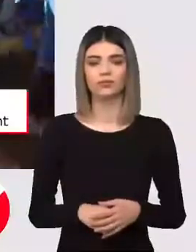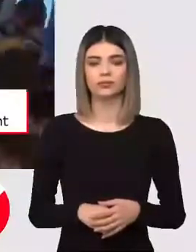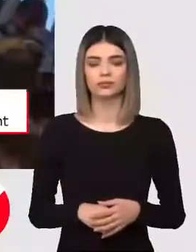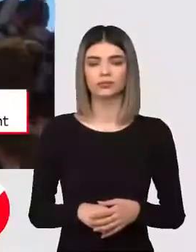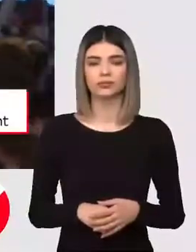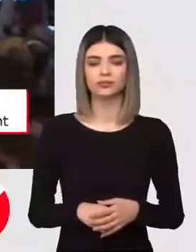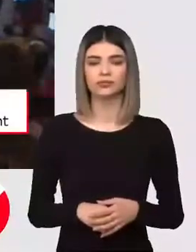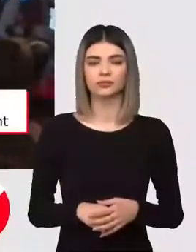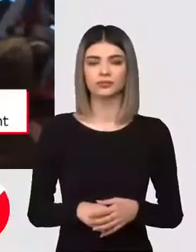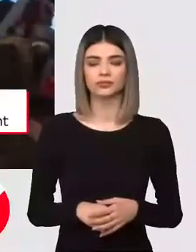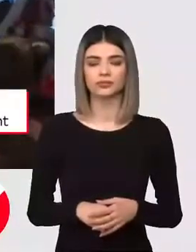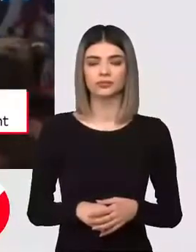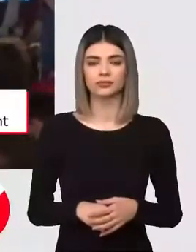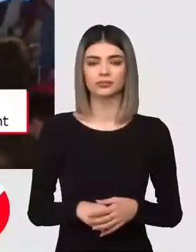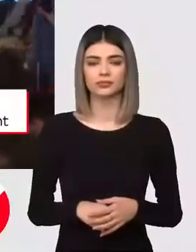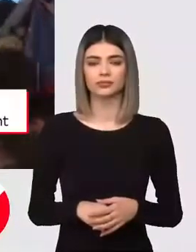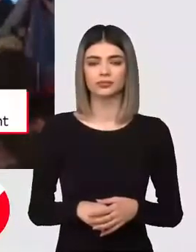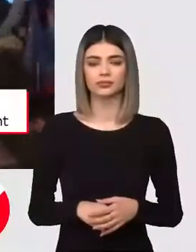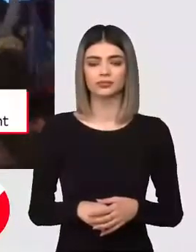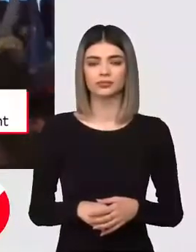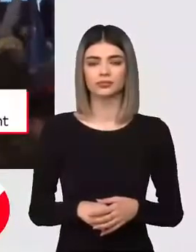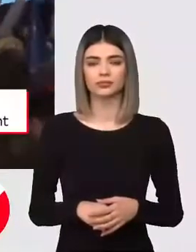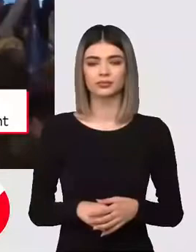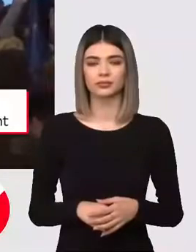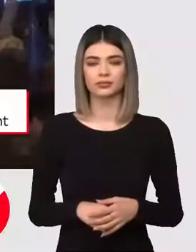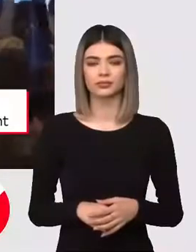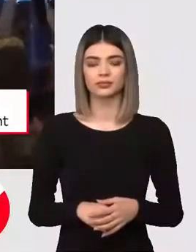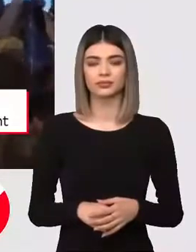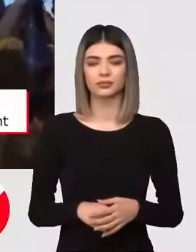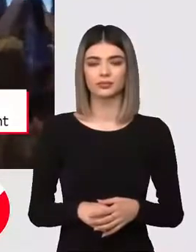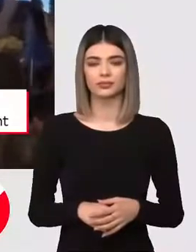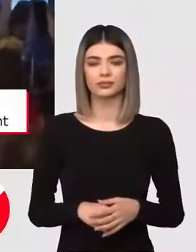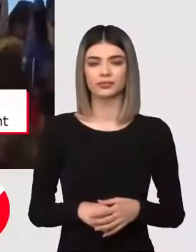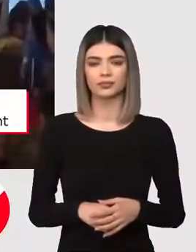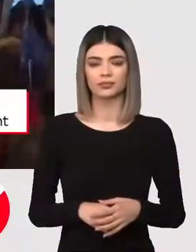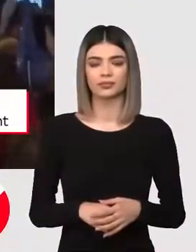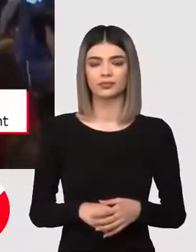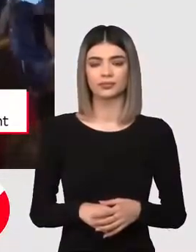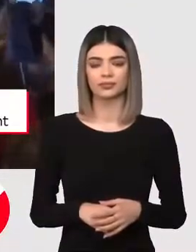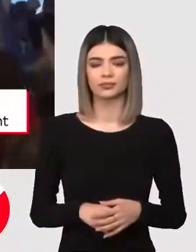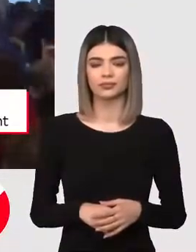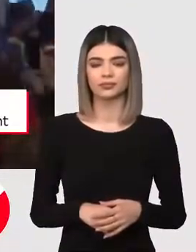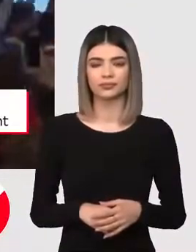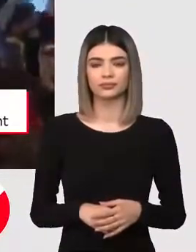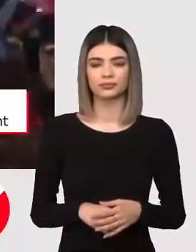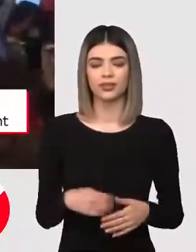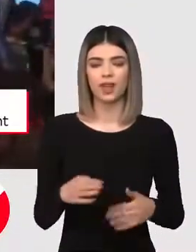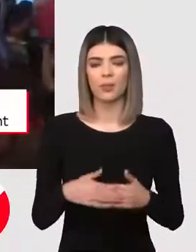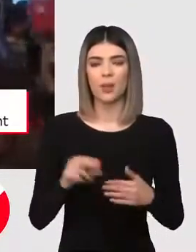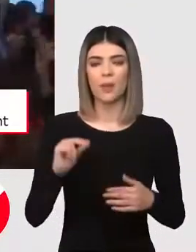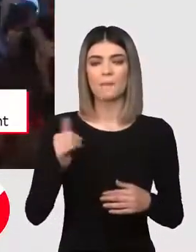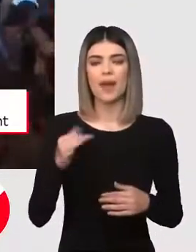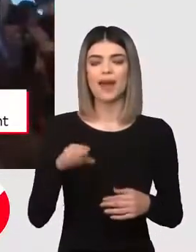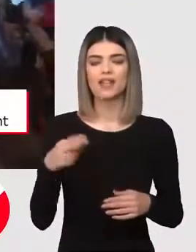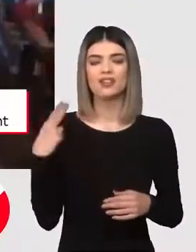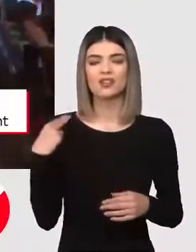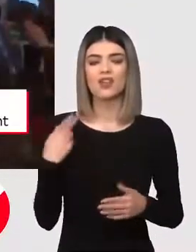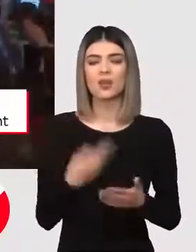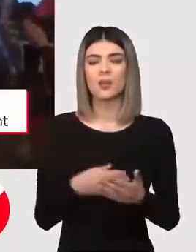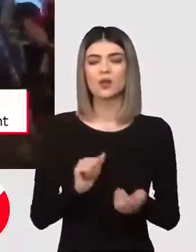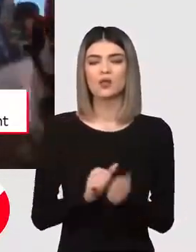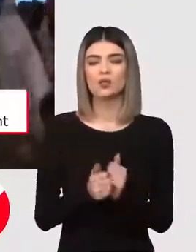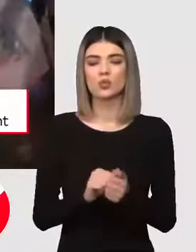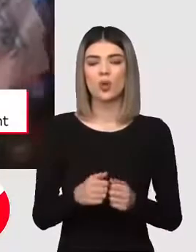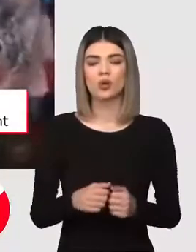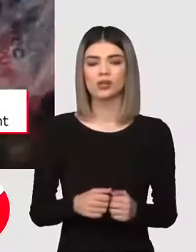listele electorale, de exemplu într-una dintre conflicțiile din apropierea Parisului, fosta ministra sportului de origine română,